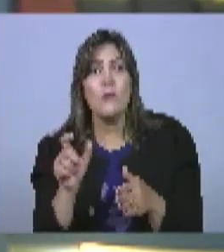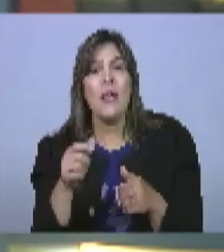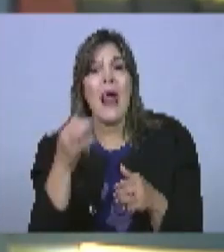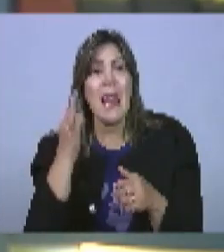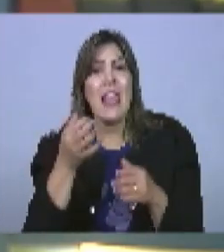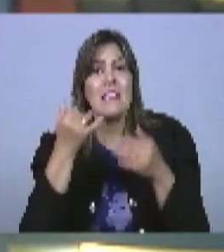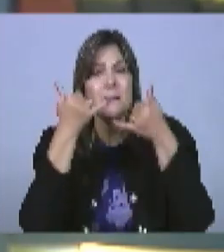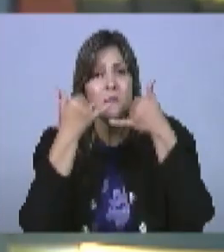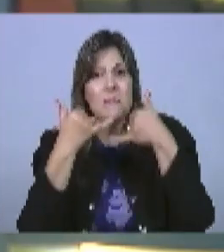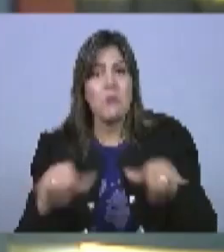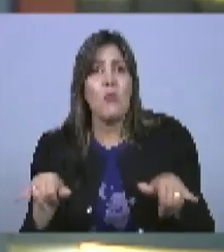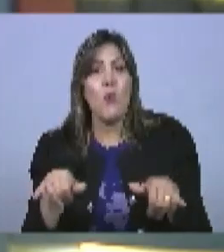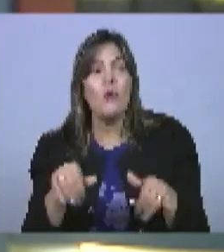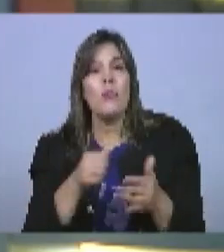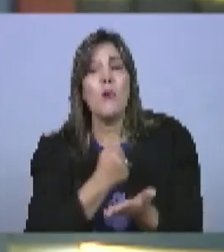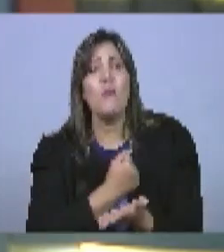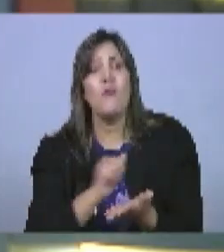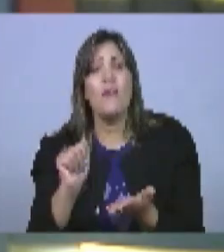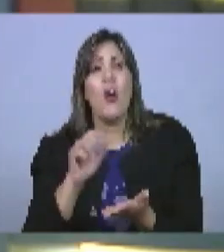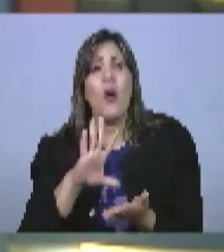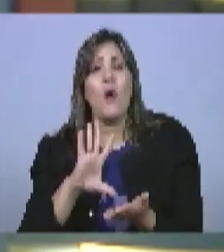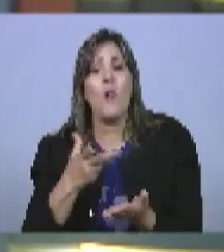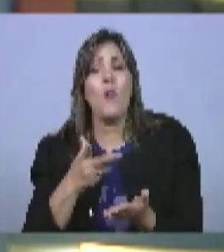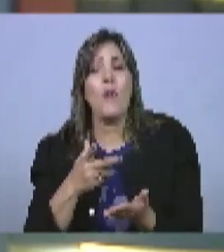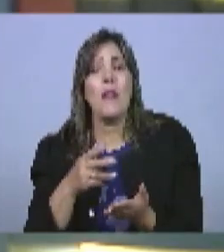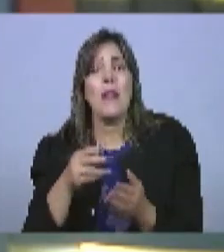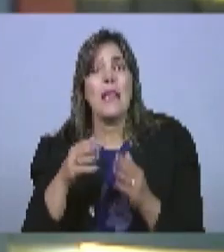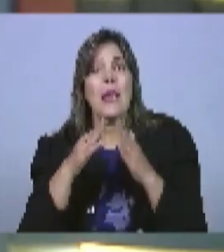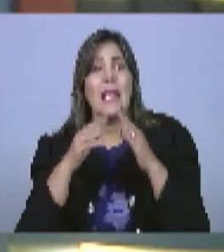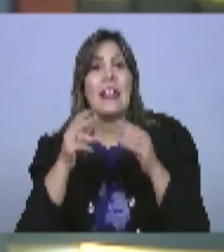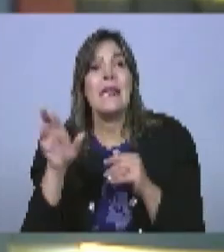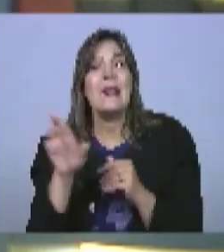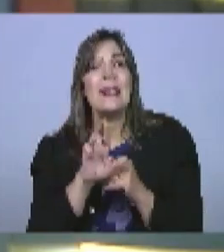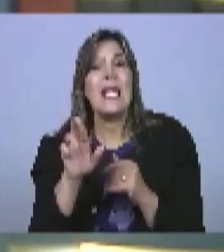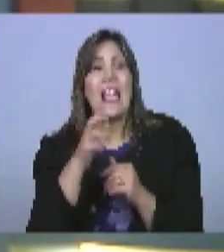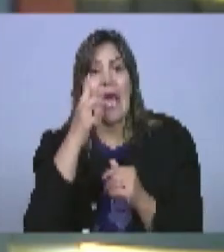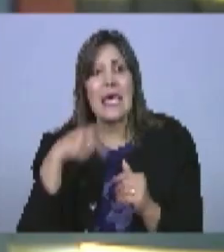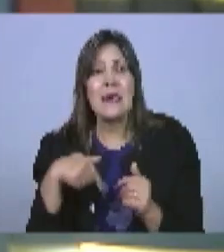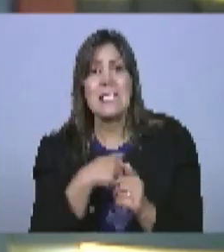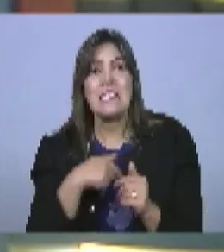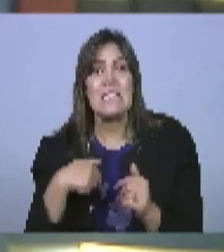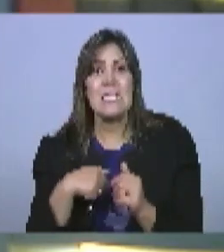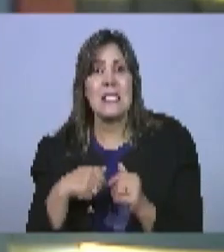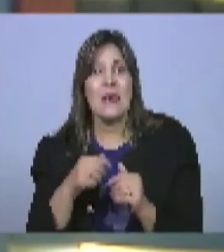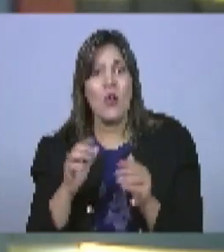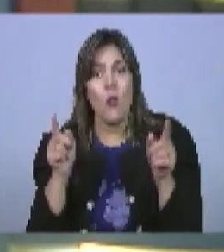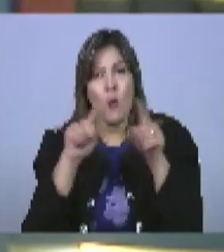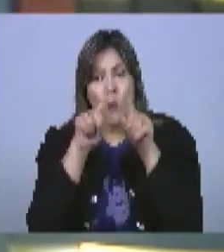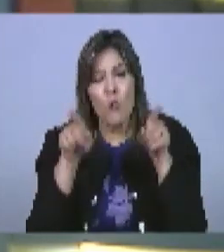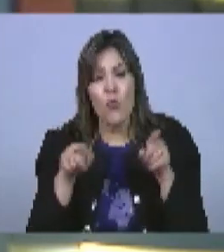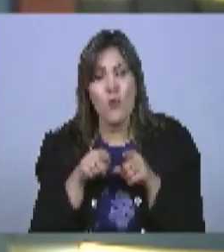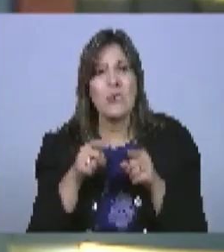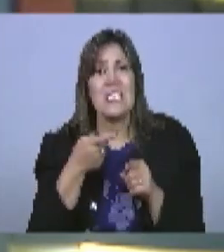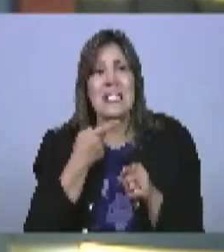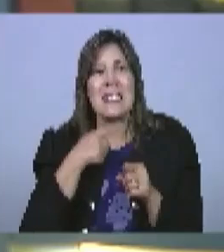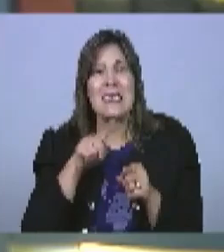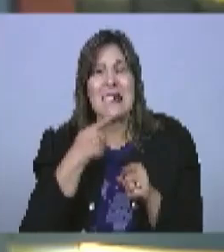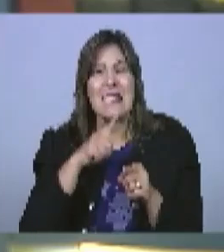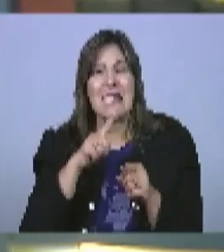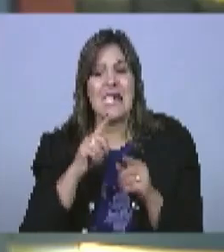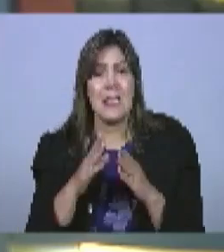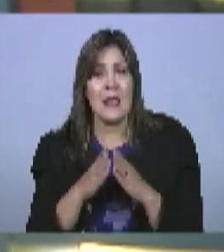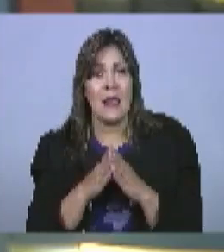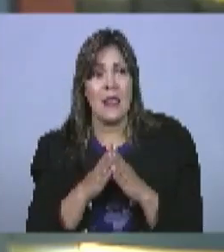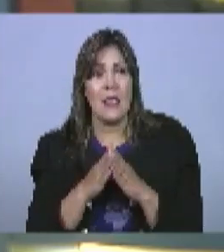الكنائس وكتب بين قوسين اسكندريه البلاد التي فتحت صلحا يجوز الابقاء ويجوز الهدم الا